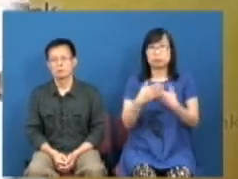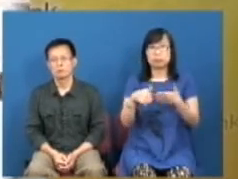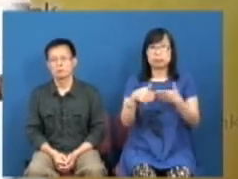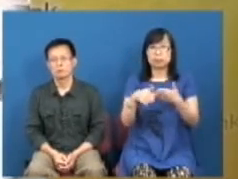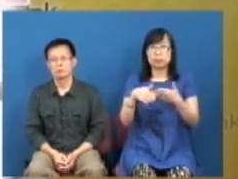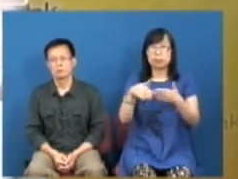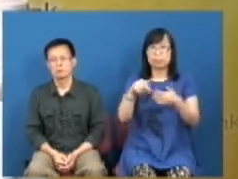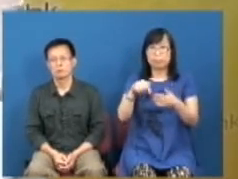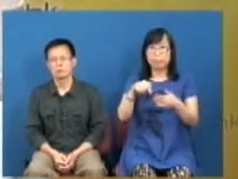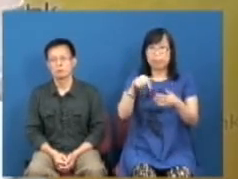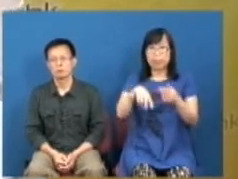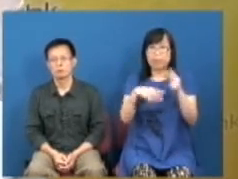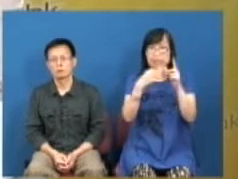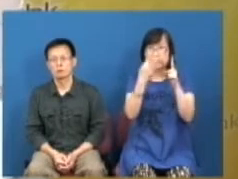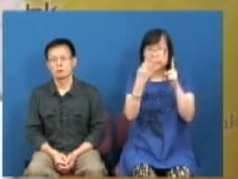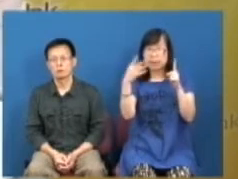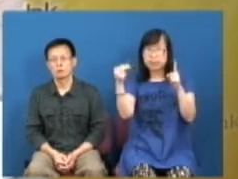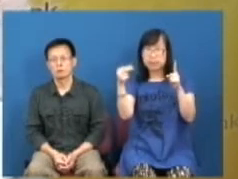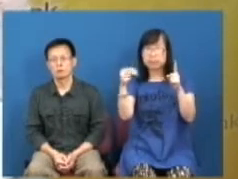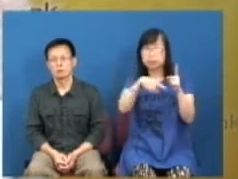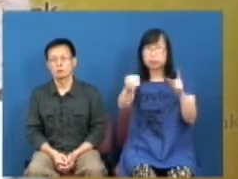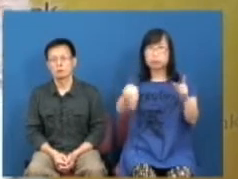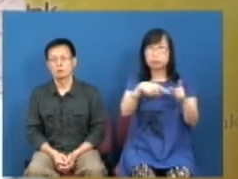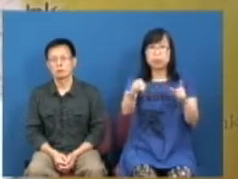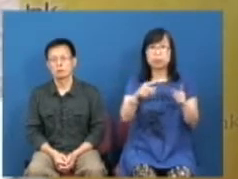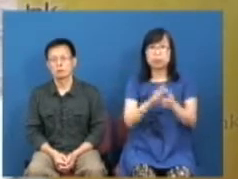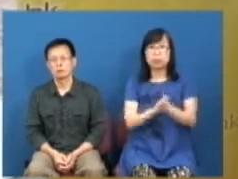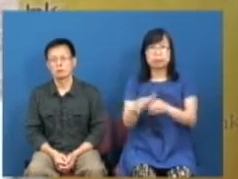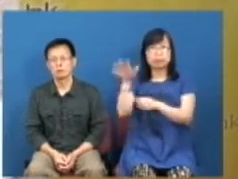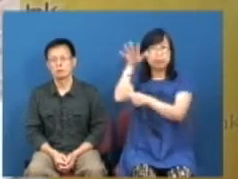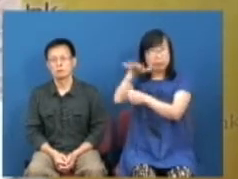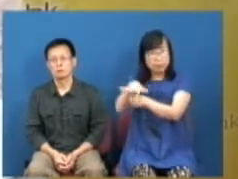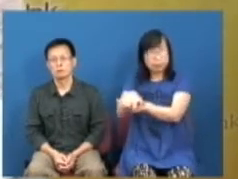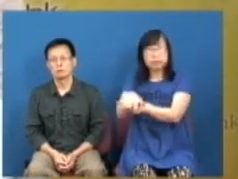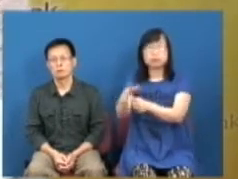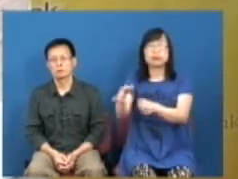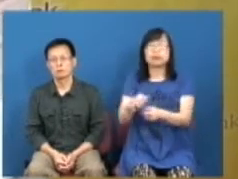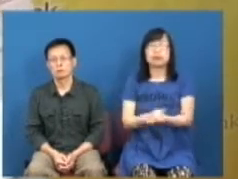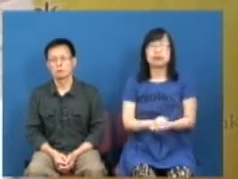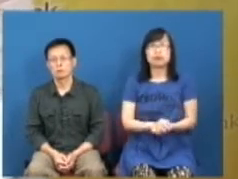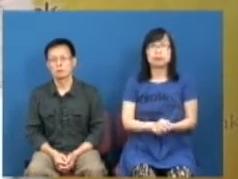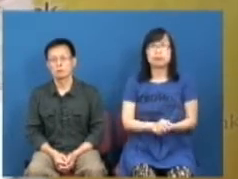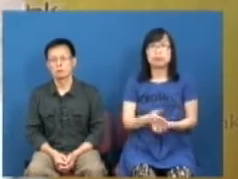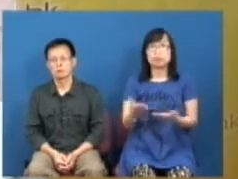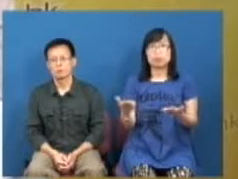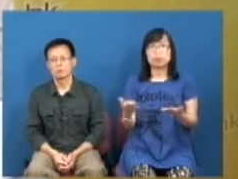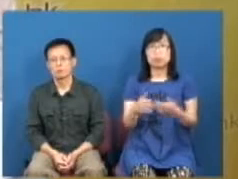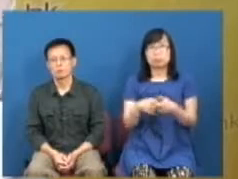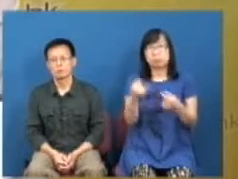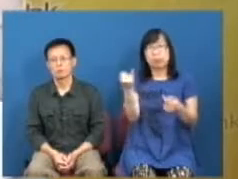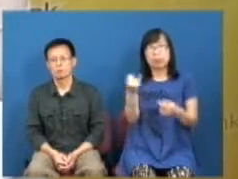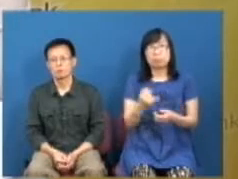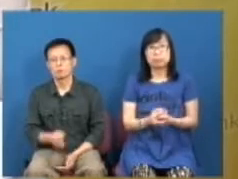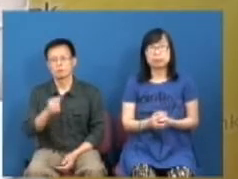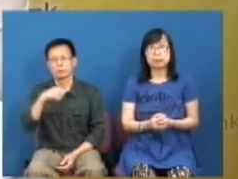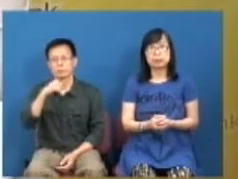嗰幅137區咧，你就即係掩耳盜鈴或者即係鴕鳥政策咁樣去唔提，我真唔 make sense 㗎，即係